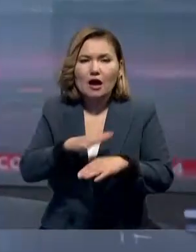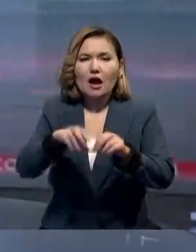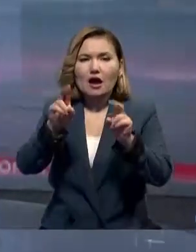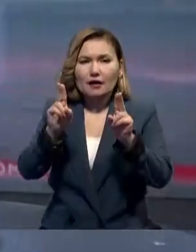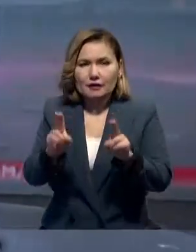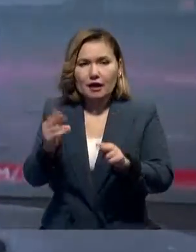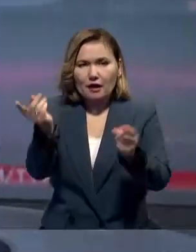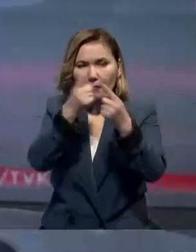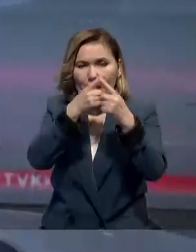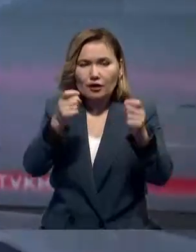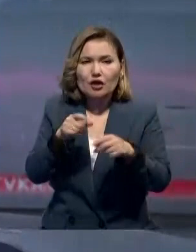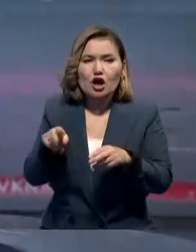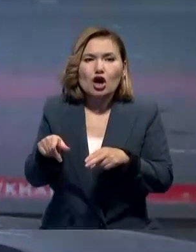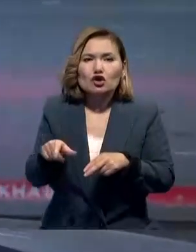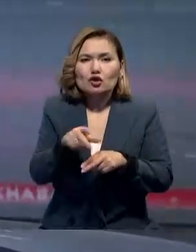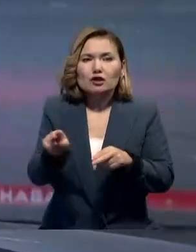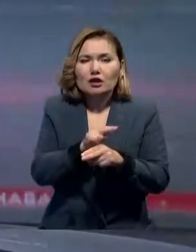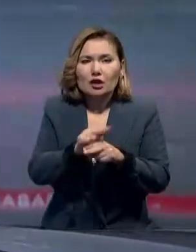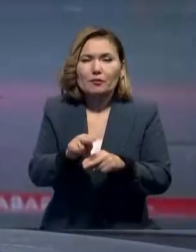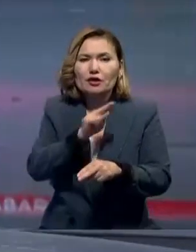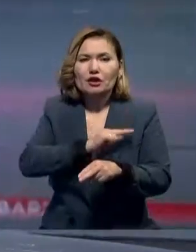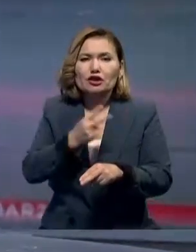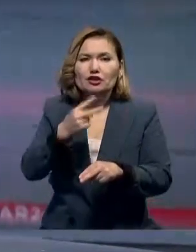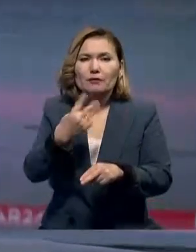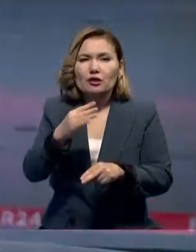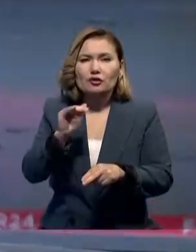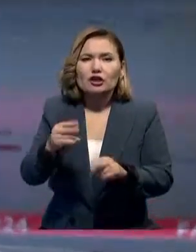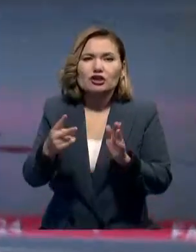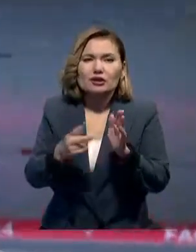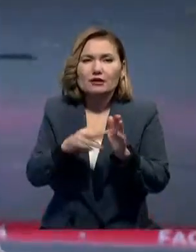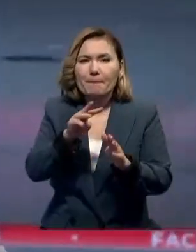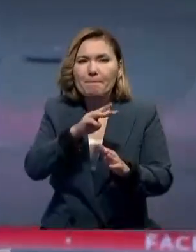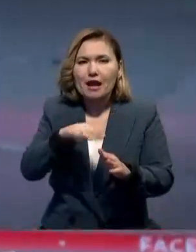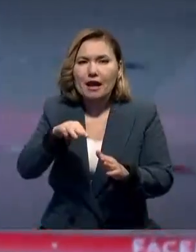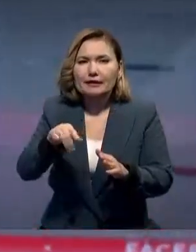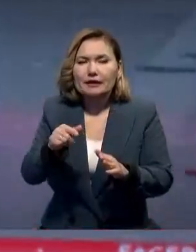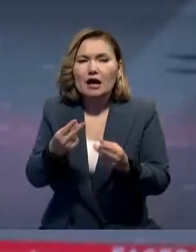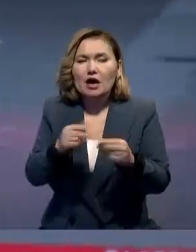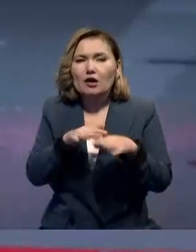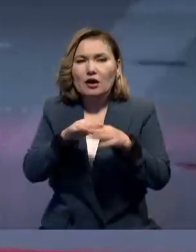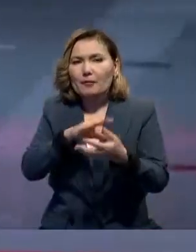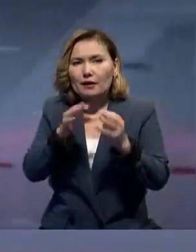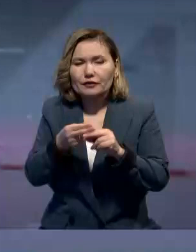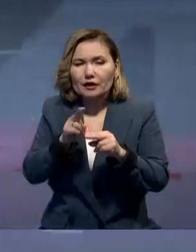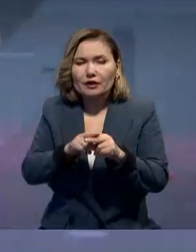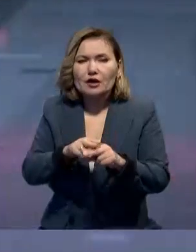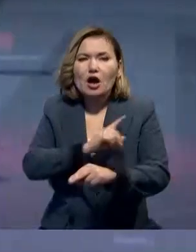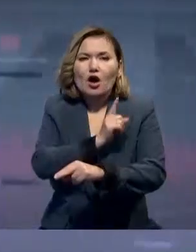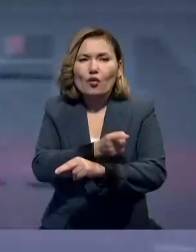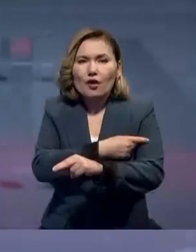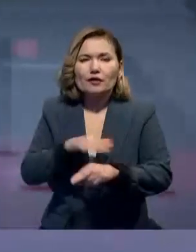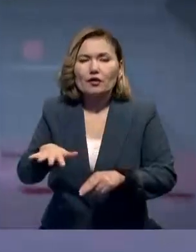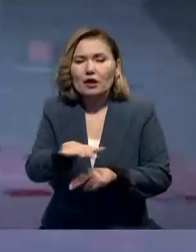Мамандардың мәліметі бойынша жол жөндеу жұмыстарына 24,7 миллиард теңге қаралған. Қаражаттың жартысына жуығы қуатты